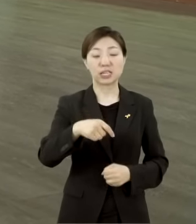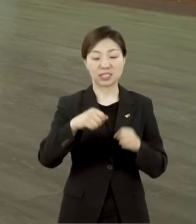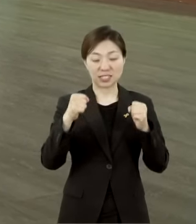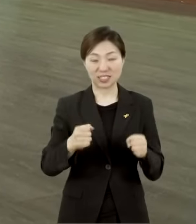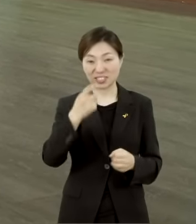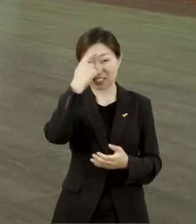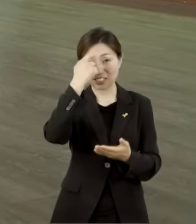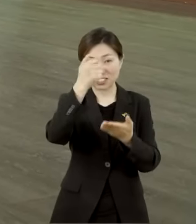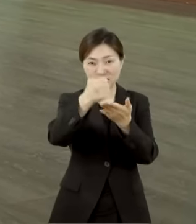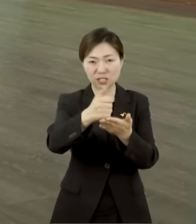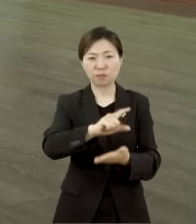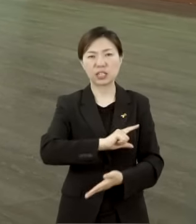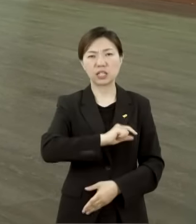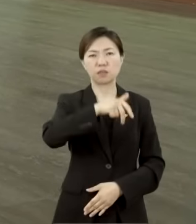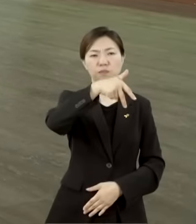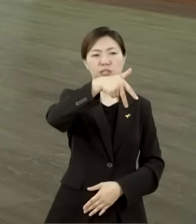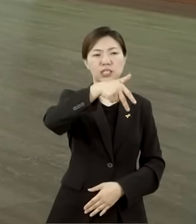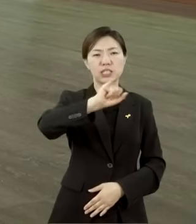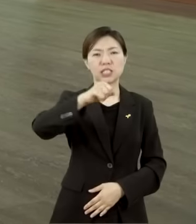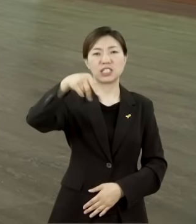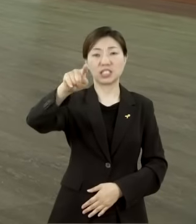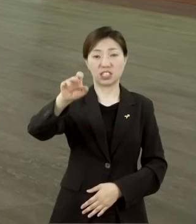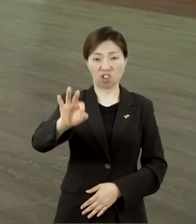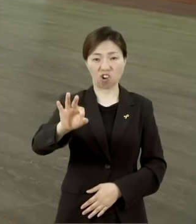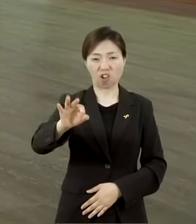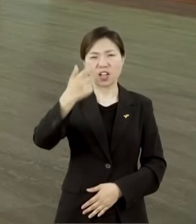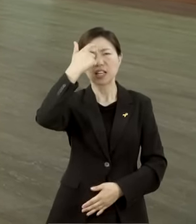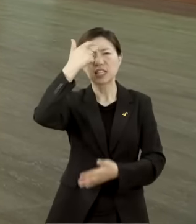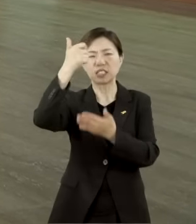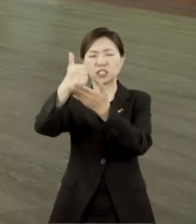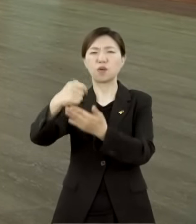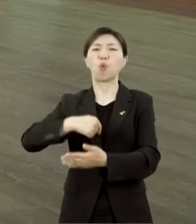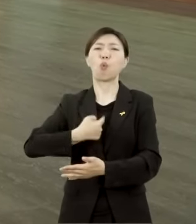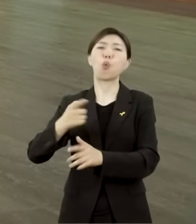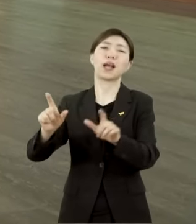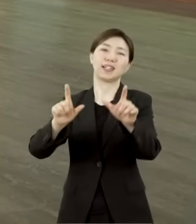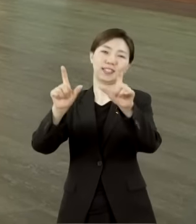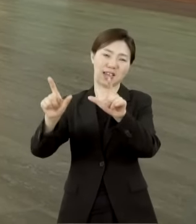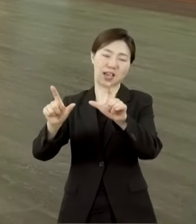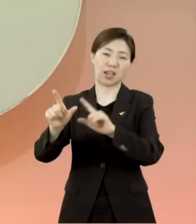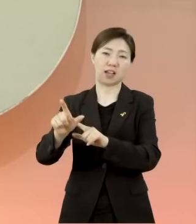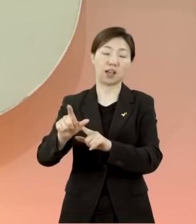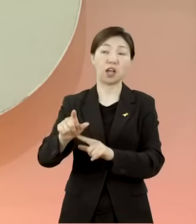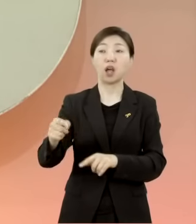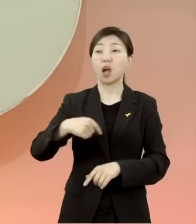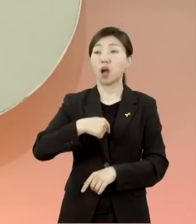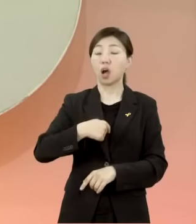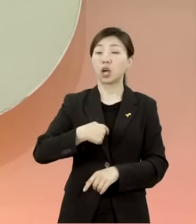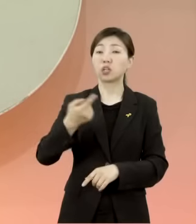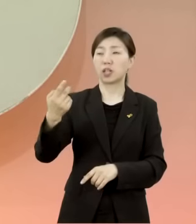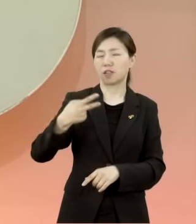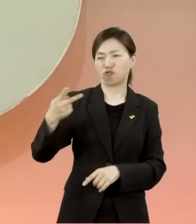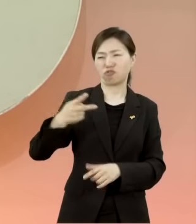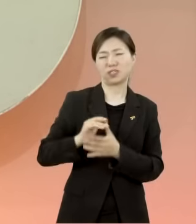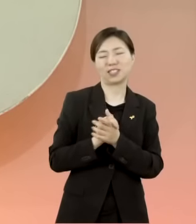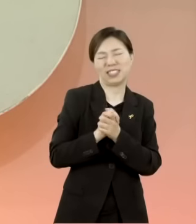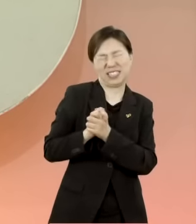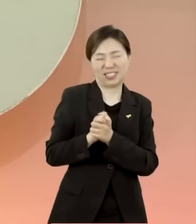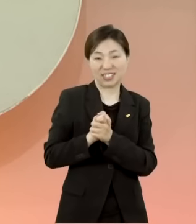지성 스님이라는 스님이 홀로 이제 살고 계시는데 저랑 엄청 친해요